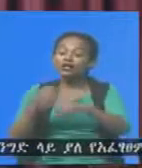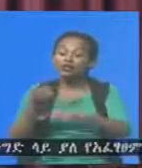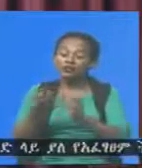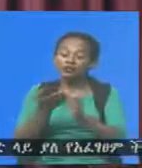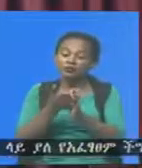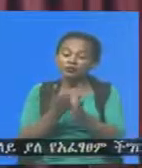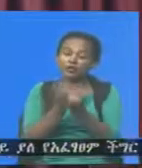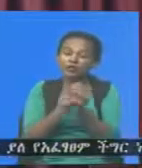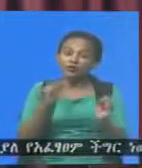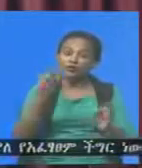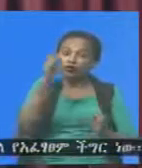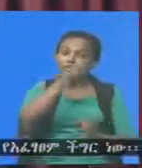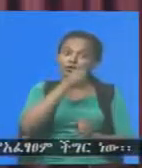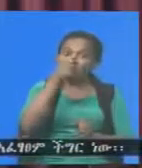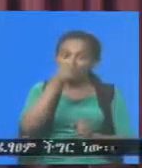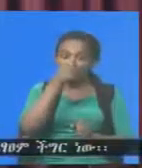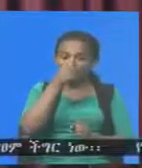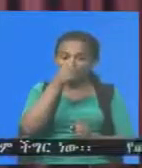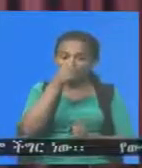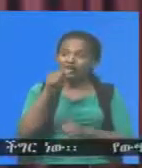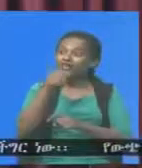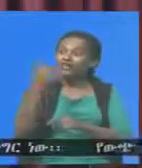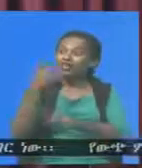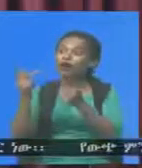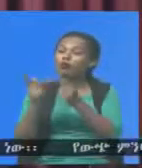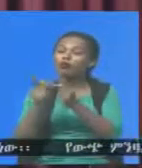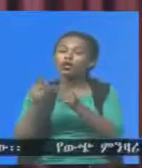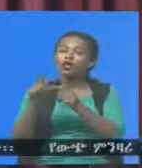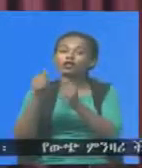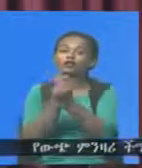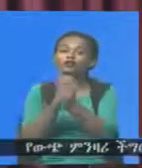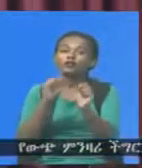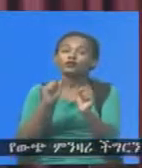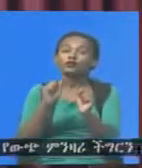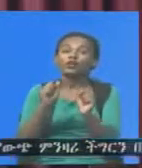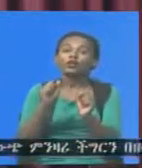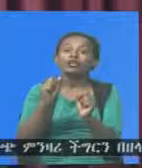ምናስፈታው ኢትዮጵያውያን ነው። ሌላ ቦታ የተፈቱ ኢትዮጵያውያን ወንጀል ያልሰሩ